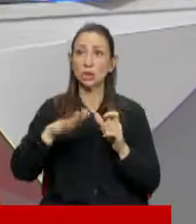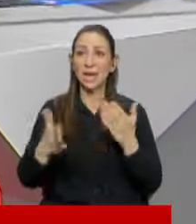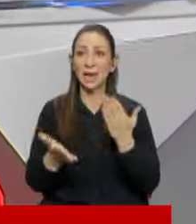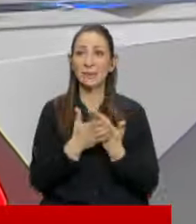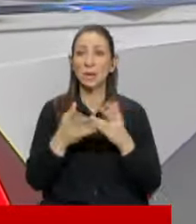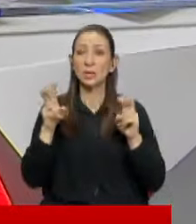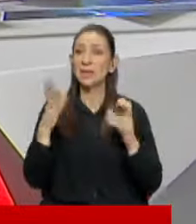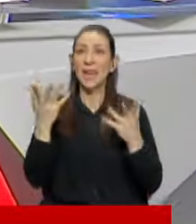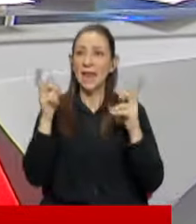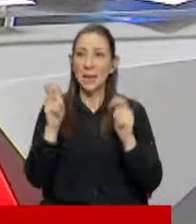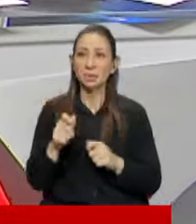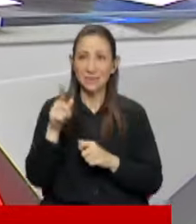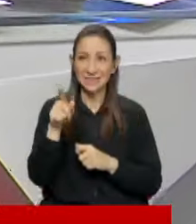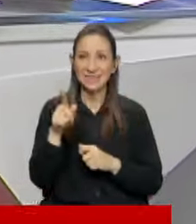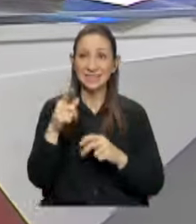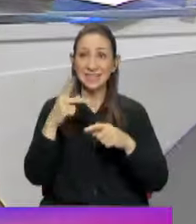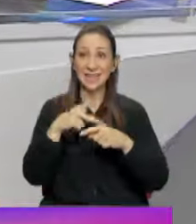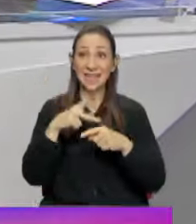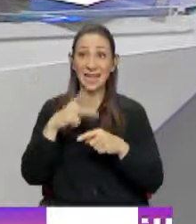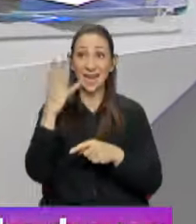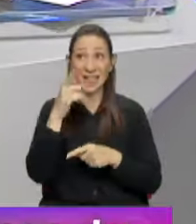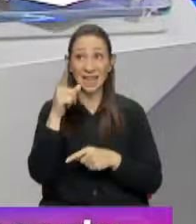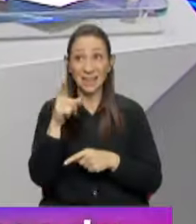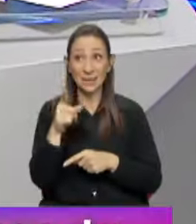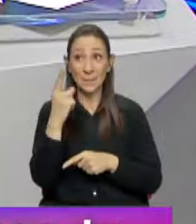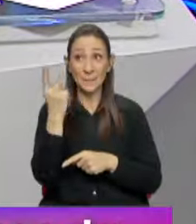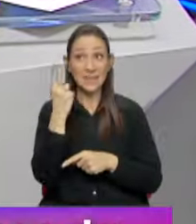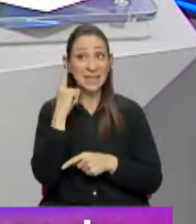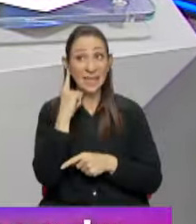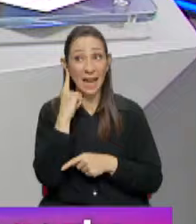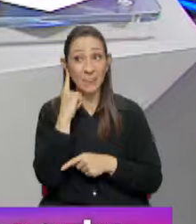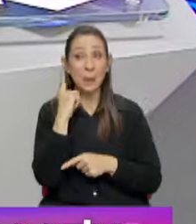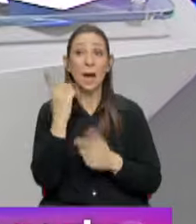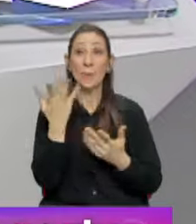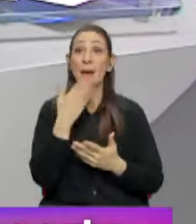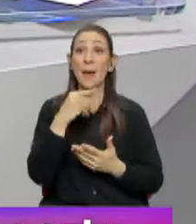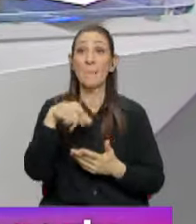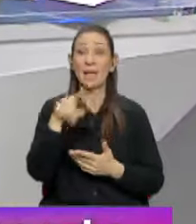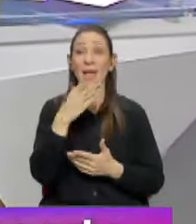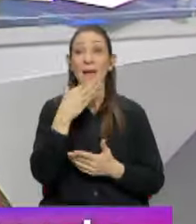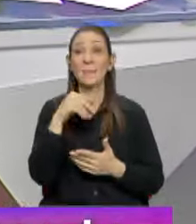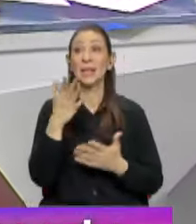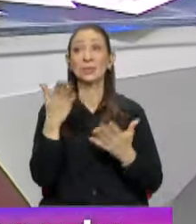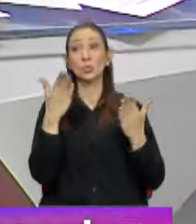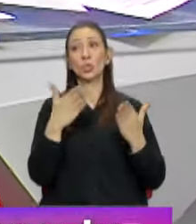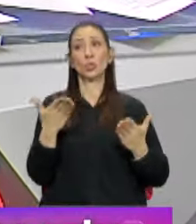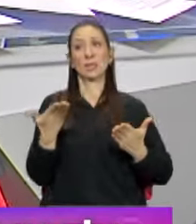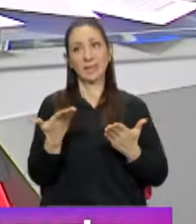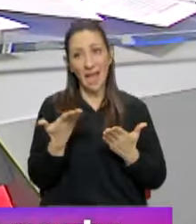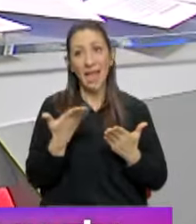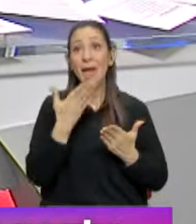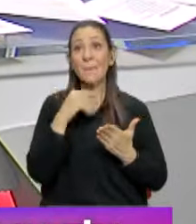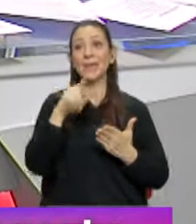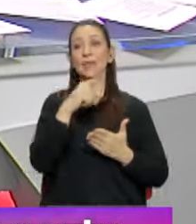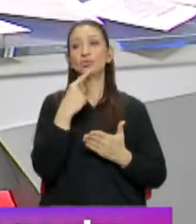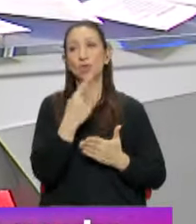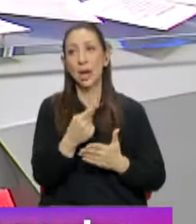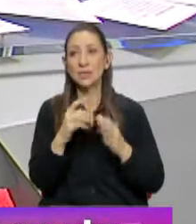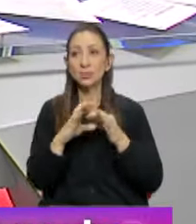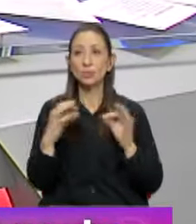sosyal yardımlar konusunda neler yapacaksınız? Zeydan Karalar'dan bir dinleyelim. Ama emekli emekli ne durumda ve emekliye